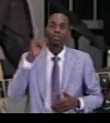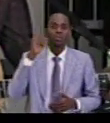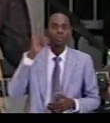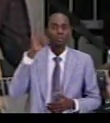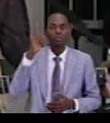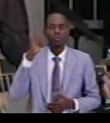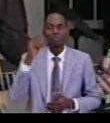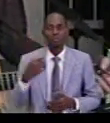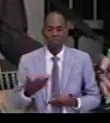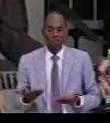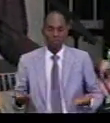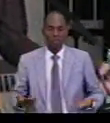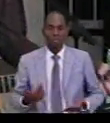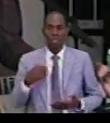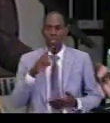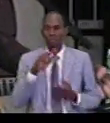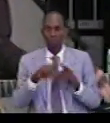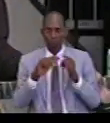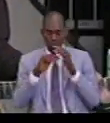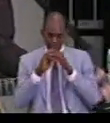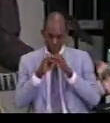Nous voici pour